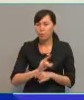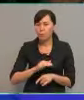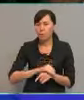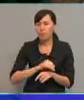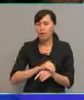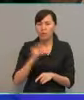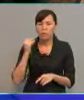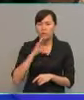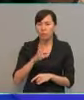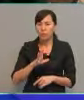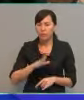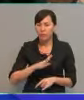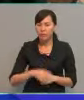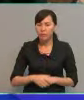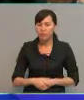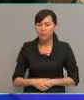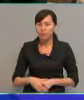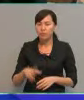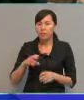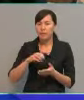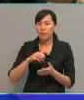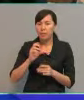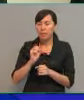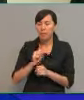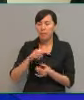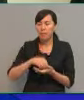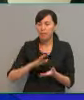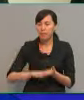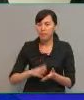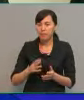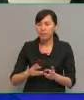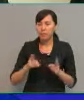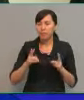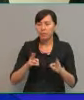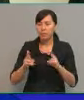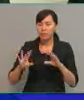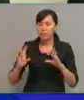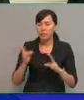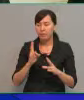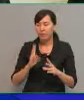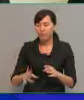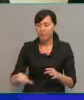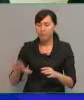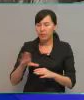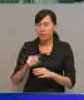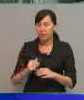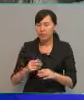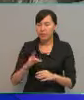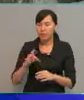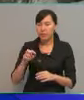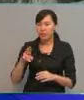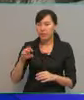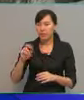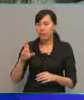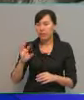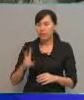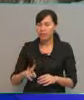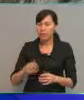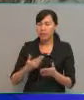көбейіп кетті. Базаға тіркелу үшін мекемелердің табалдырығын тоздырудың керегі жоқ. Бар болғаны Пеликан сайтына